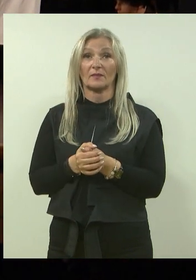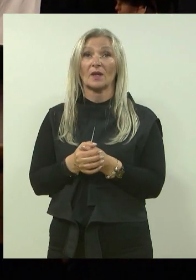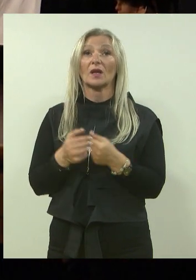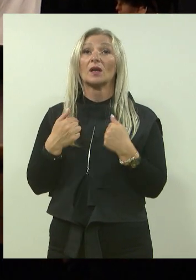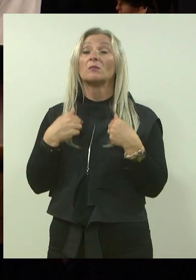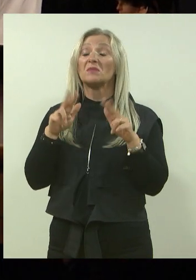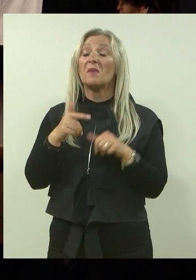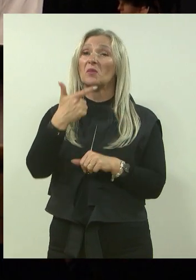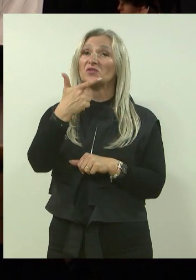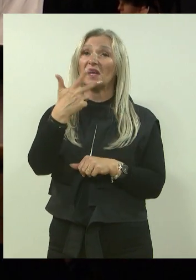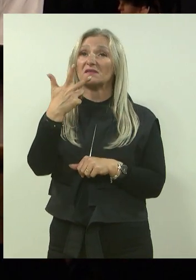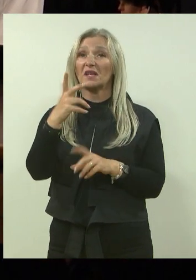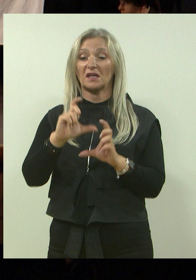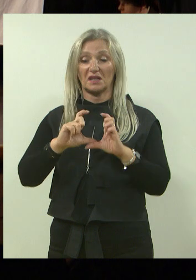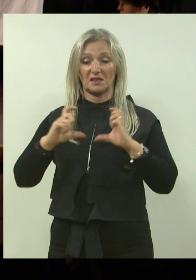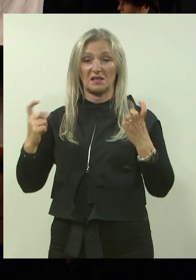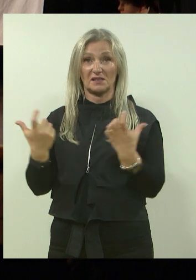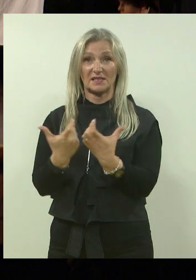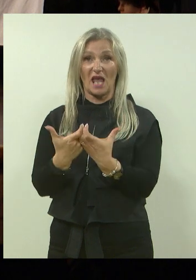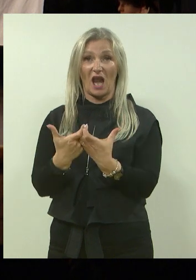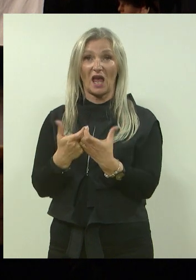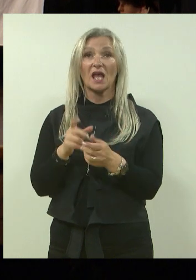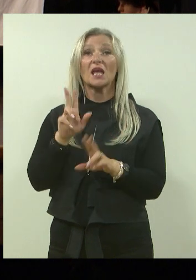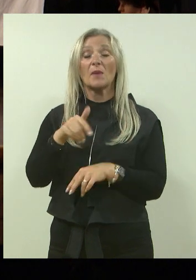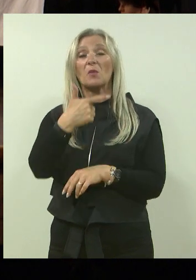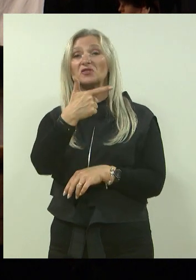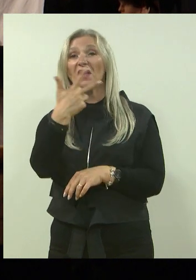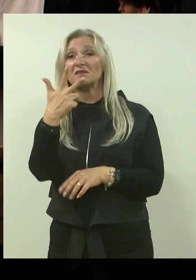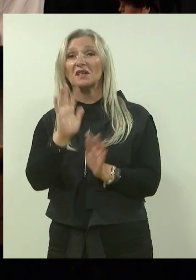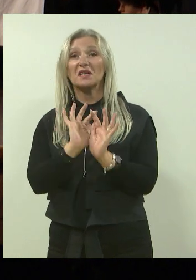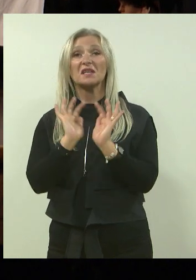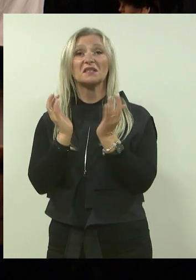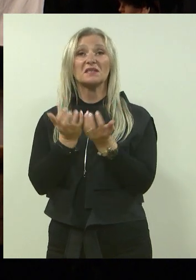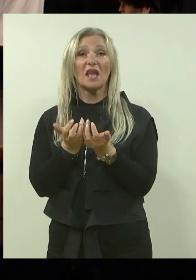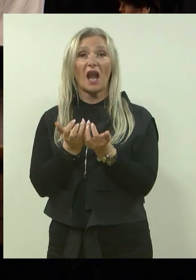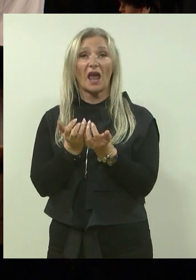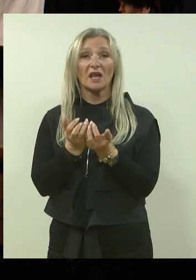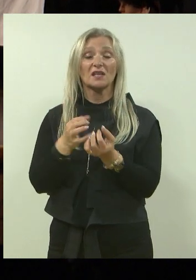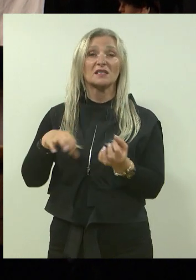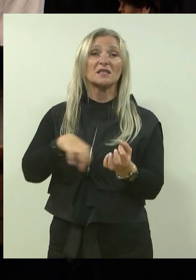Mamo dve, tri rajnice, mamo dve, tri